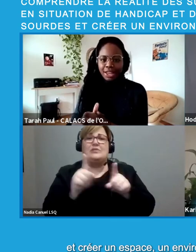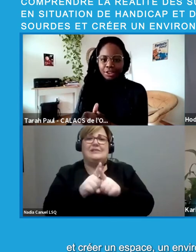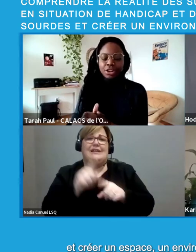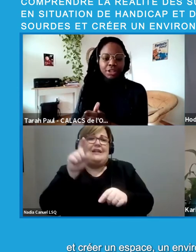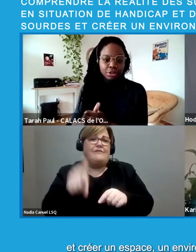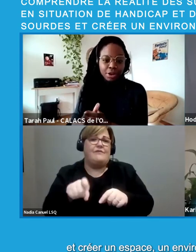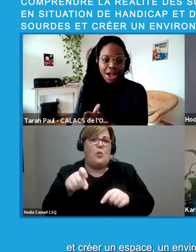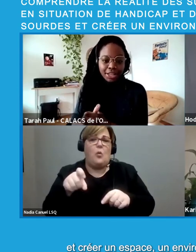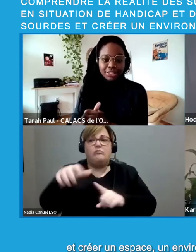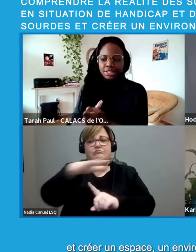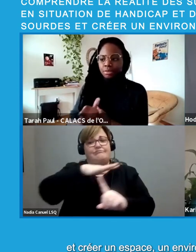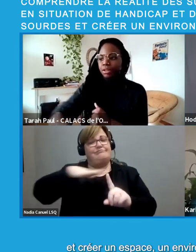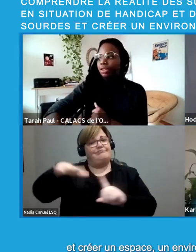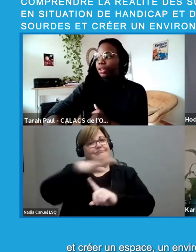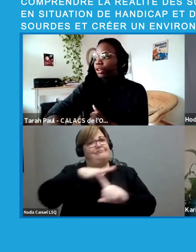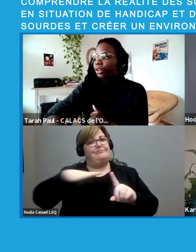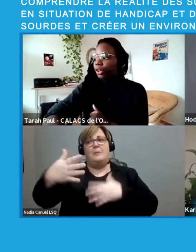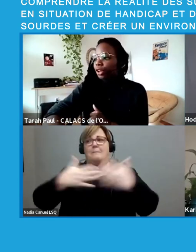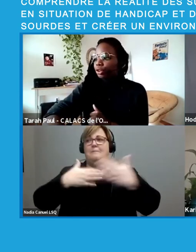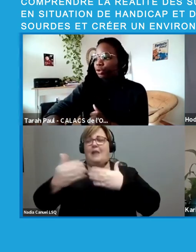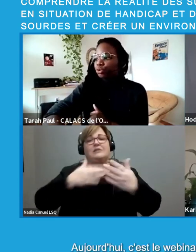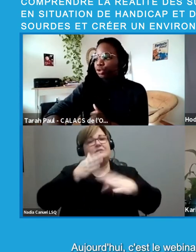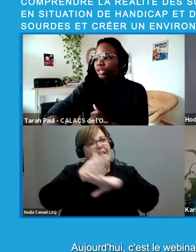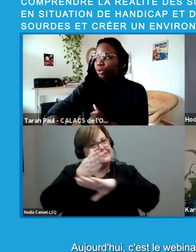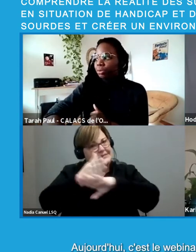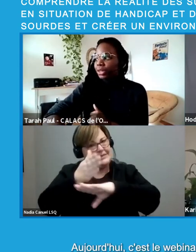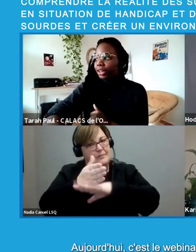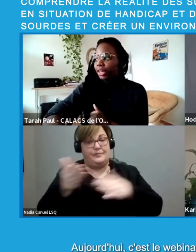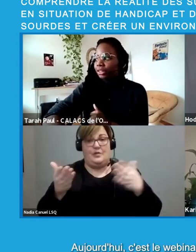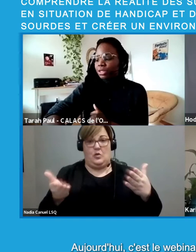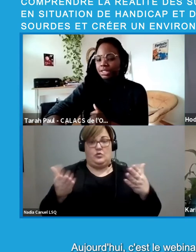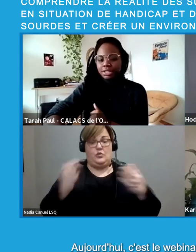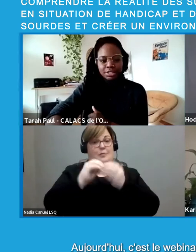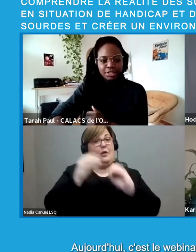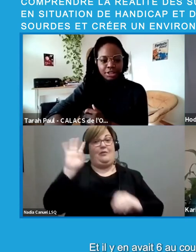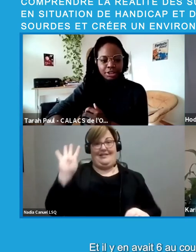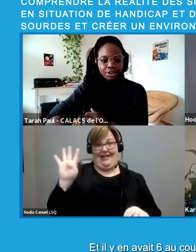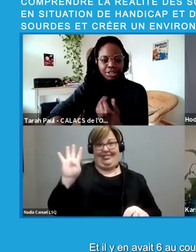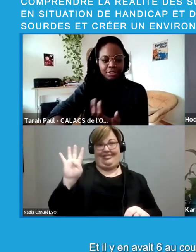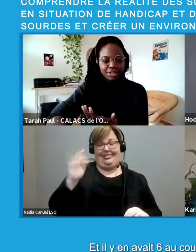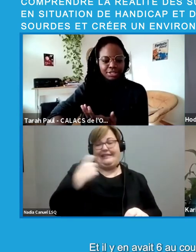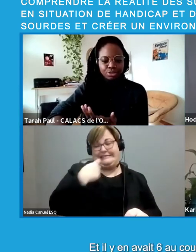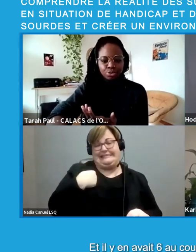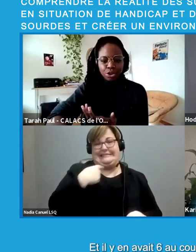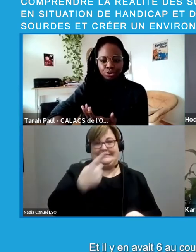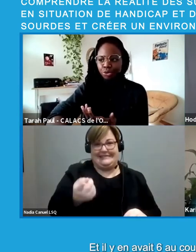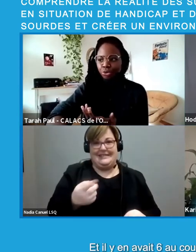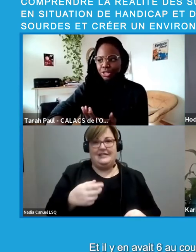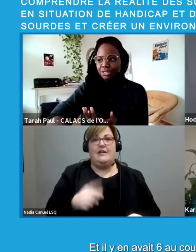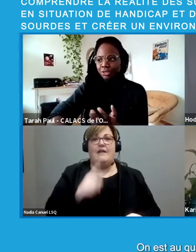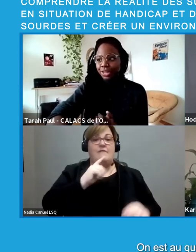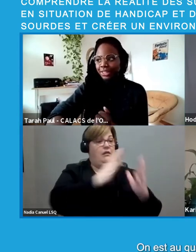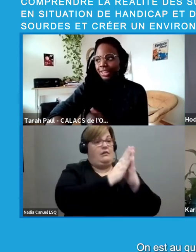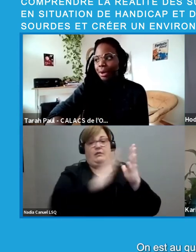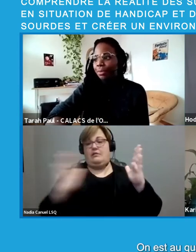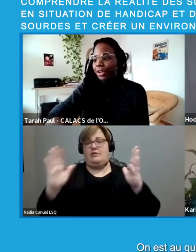espace, un environnement accessible. Donc aujourd'hui, c'est le webinaire 4, comme j'ai dit, et il y en avait 6 au courant de ce